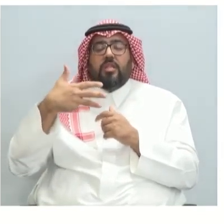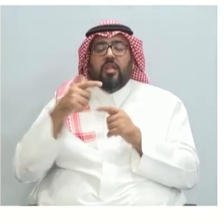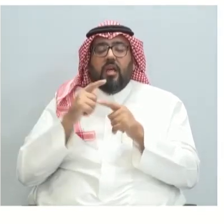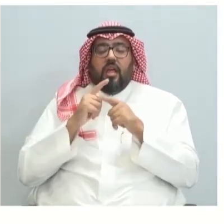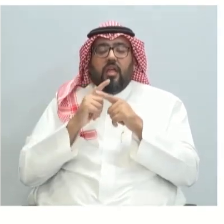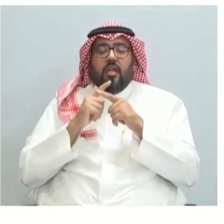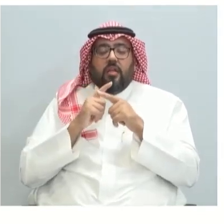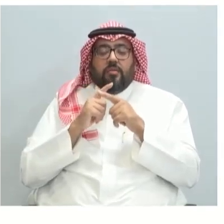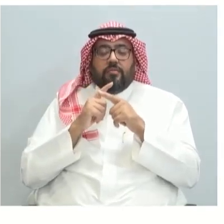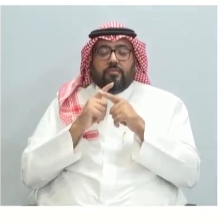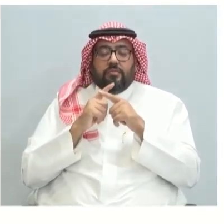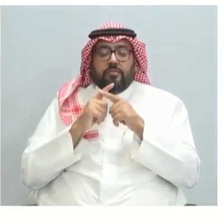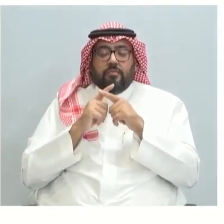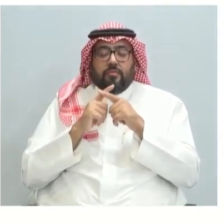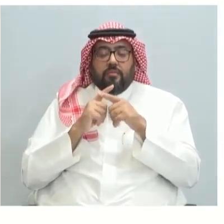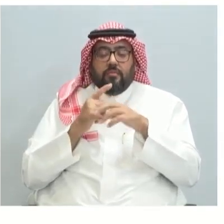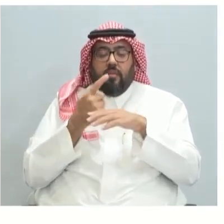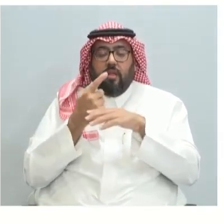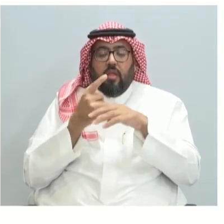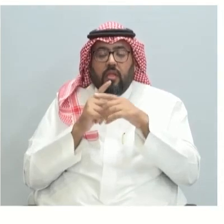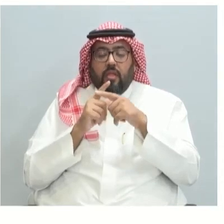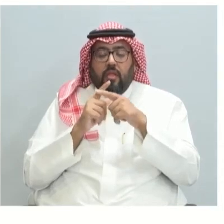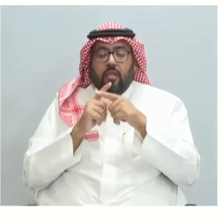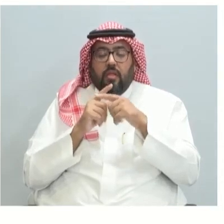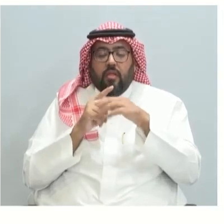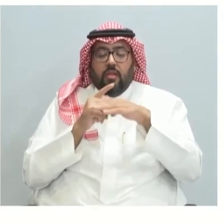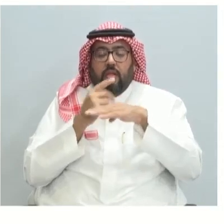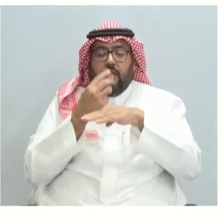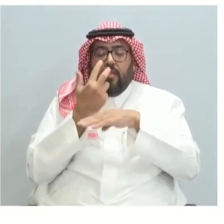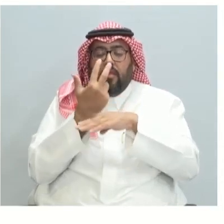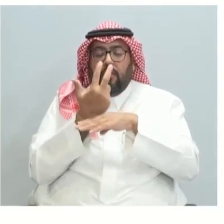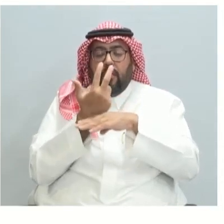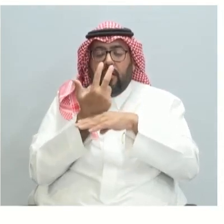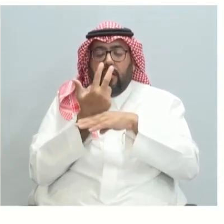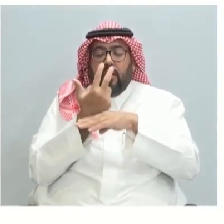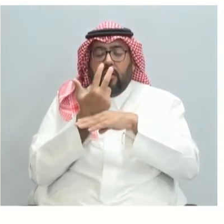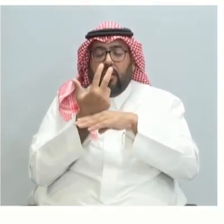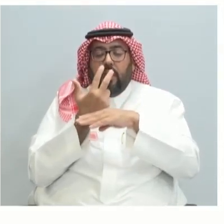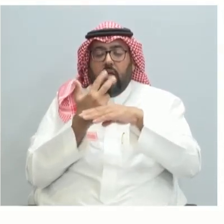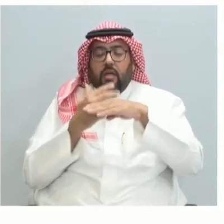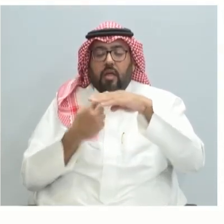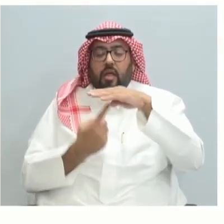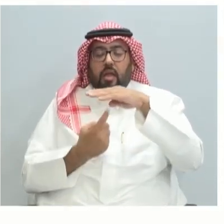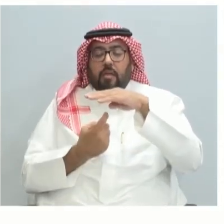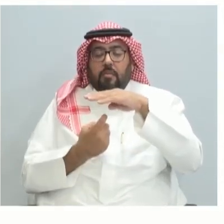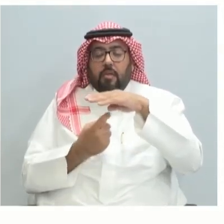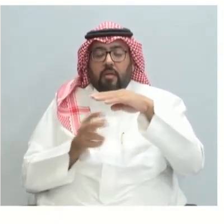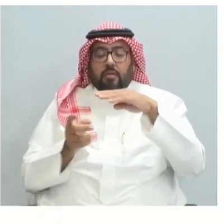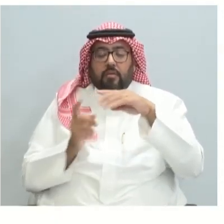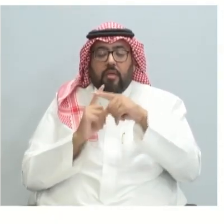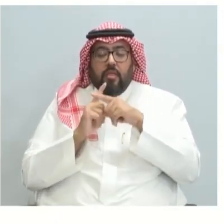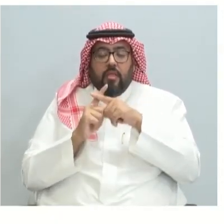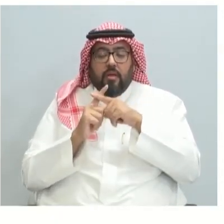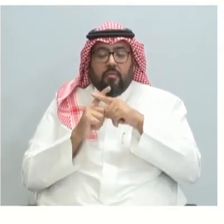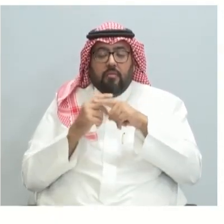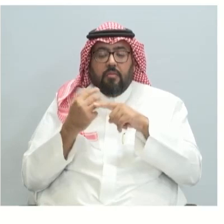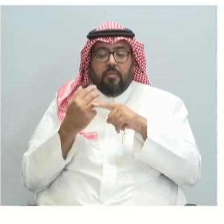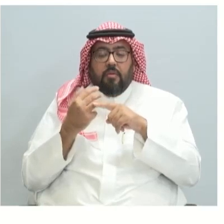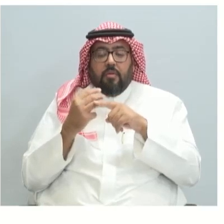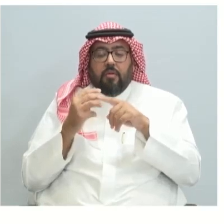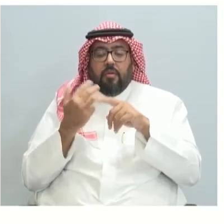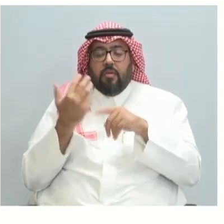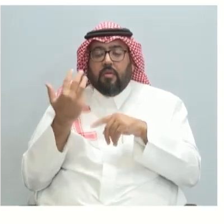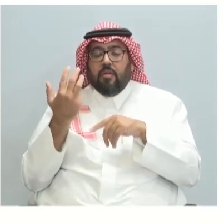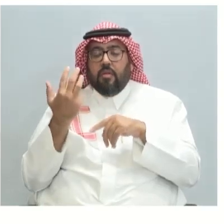درجه لكي نوجد زاويه هذا القطاع ما هو الناتج بالتقريب سوف نجد ان الناتج بالتقريب يساوي 29